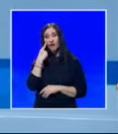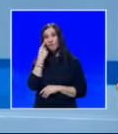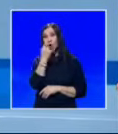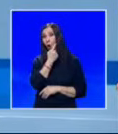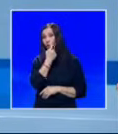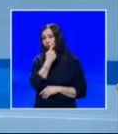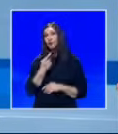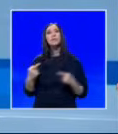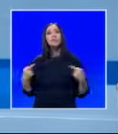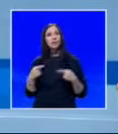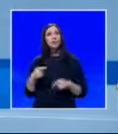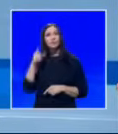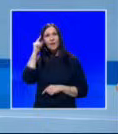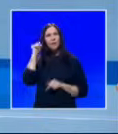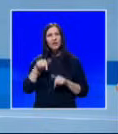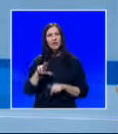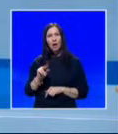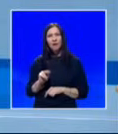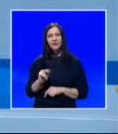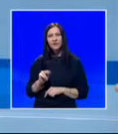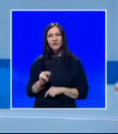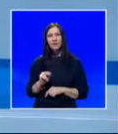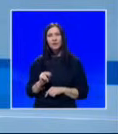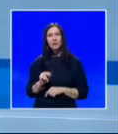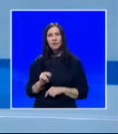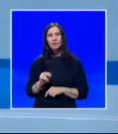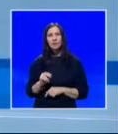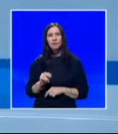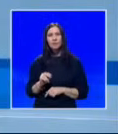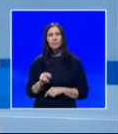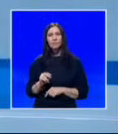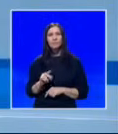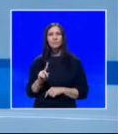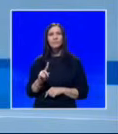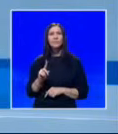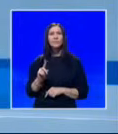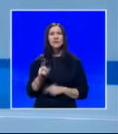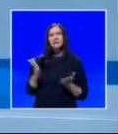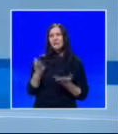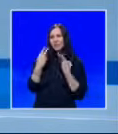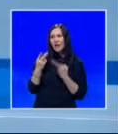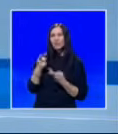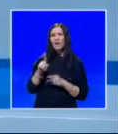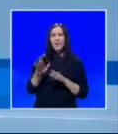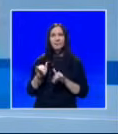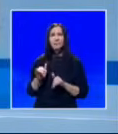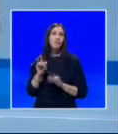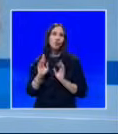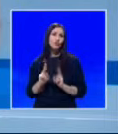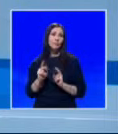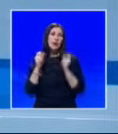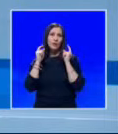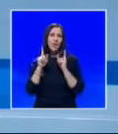врага. Николай Денков днеска каза, ние този проекто кабинет не сме го видяли, той е неприемлив и това е нормалната реакция на такъв